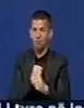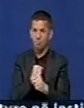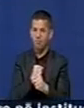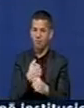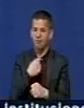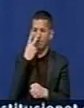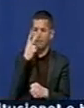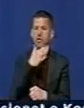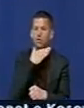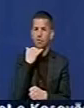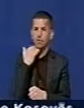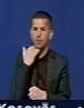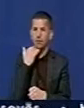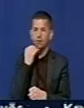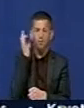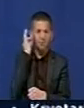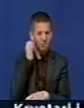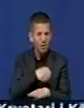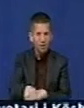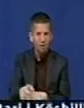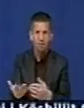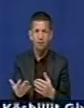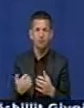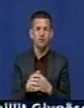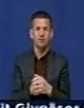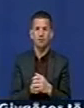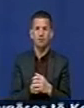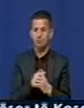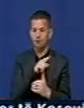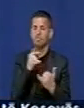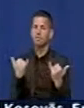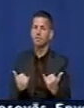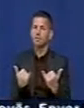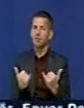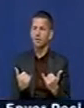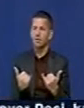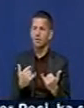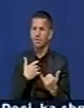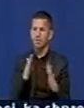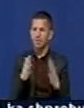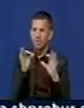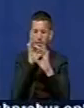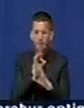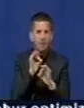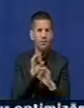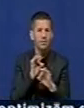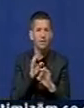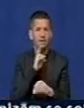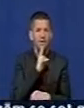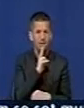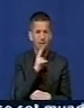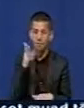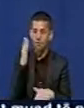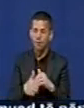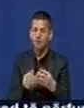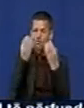me mira femrat të dhunuar të cilët edhe sot nuk thuaj se kemë bërë shumë pak. Krejt në fund,